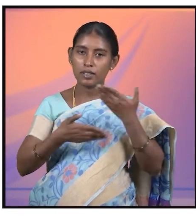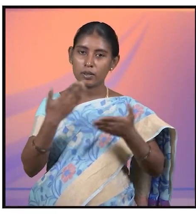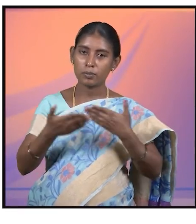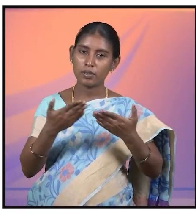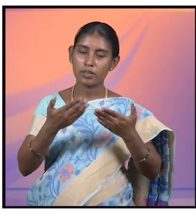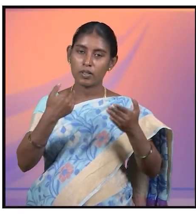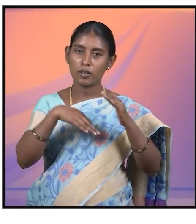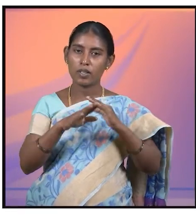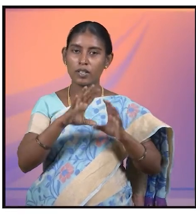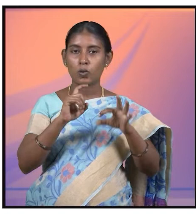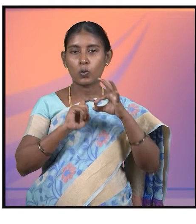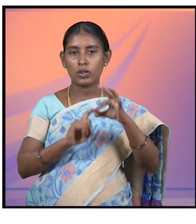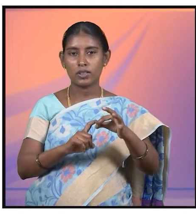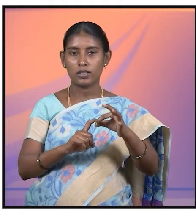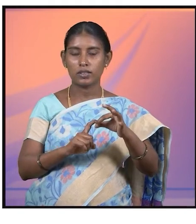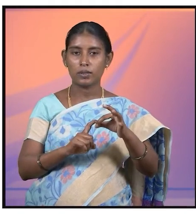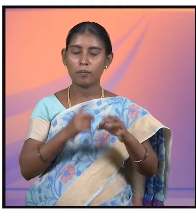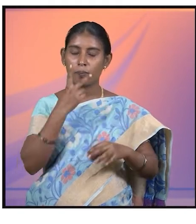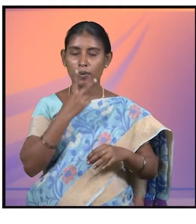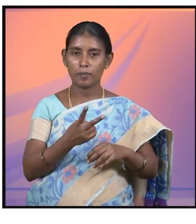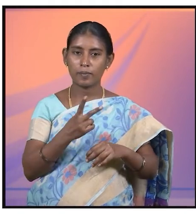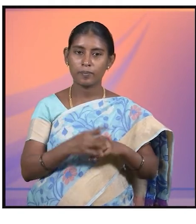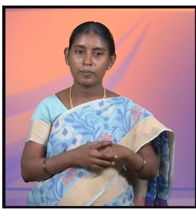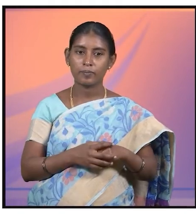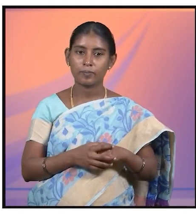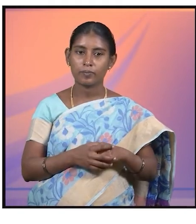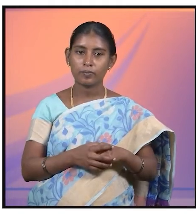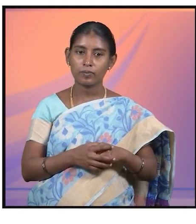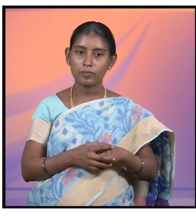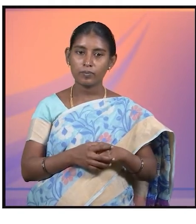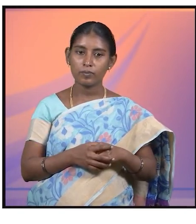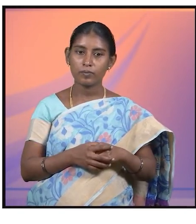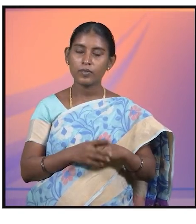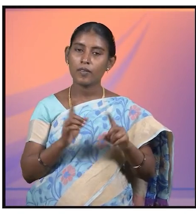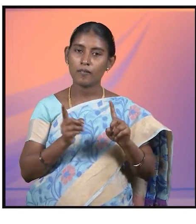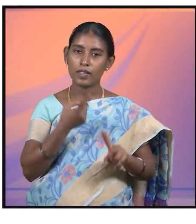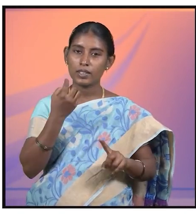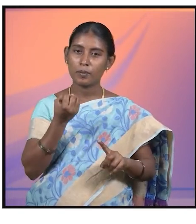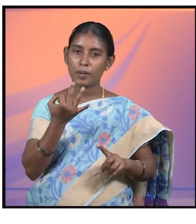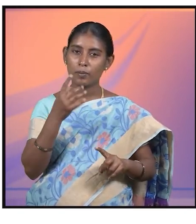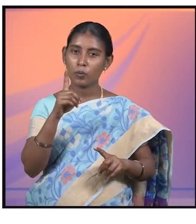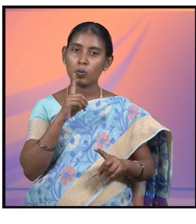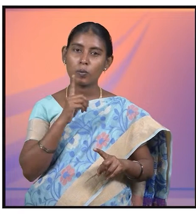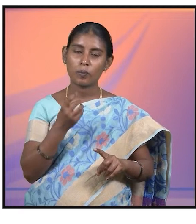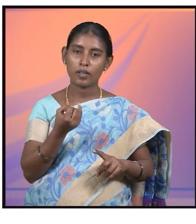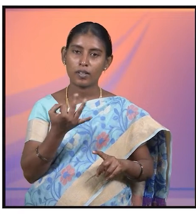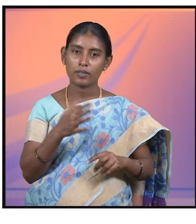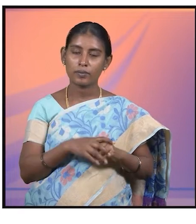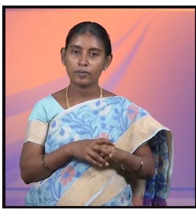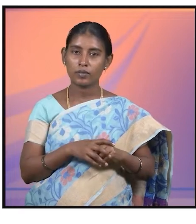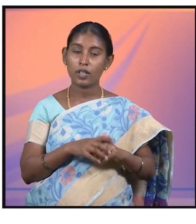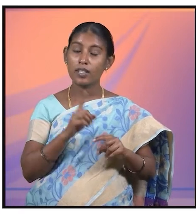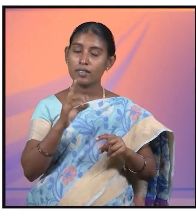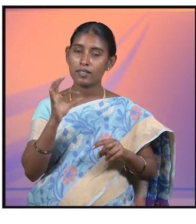பார்த்த பாடப்பகுதிக்கான வினாக்களை காண்போமா? மதிப்பீட்டு வினாக்கள்.